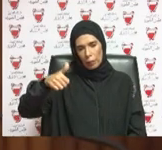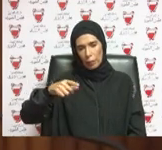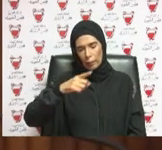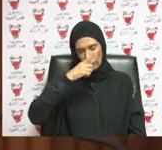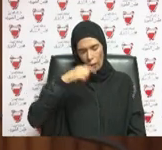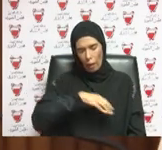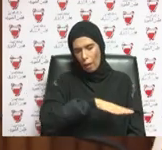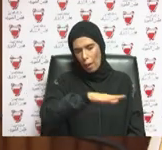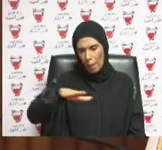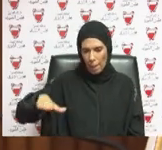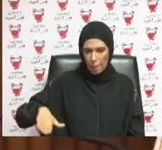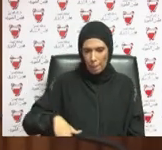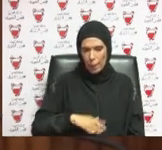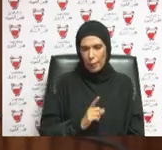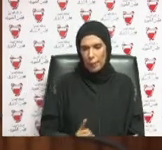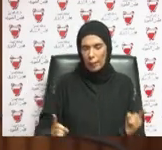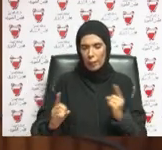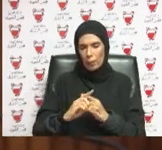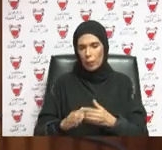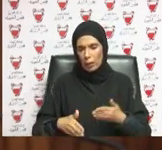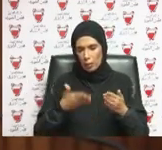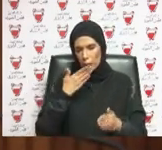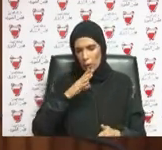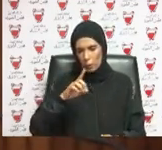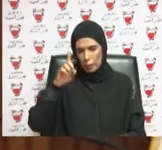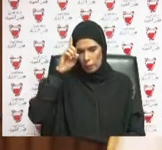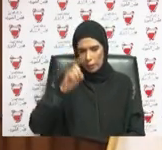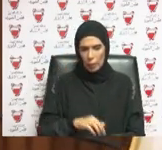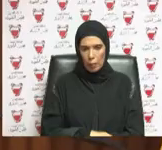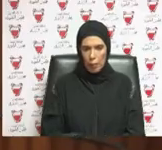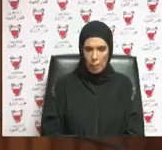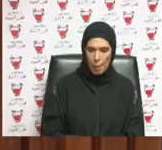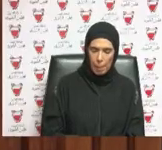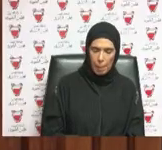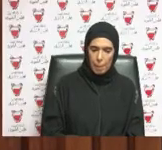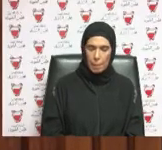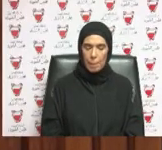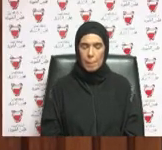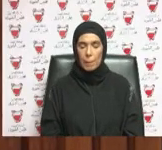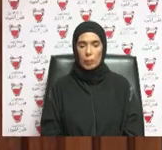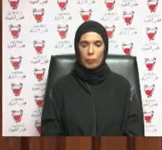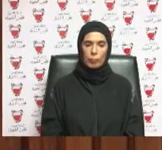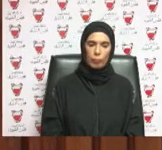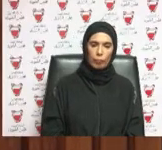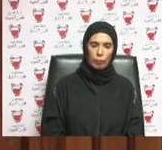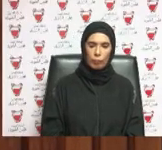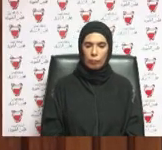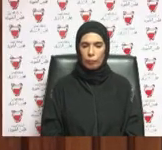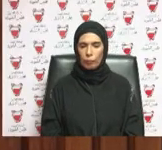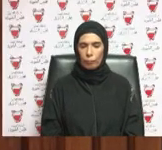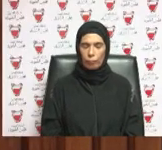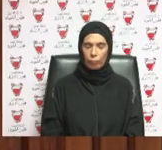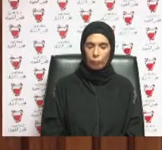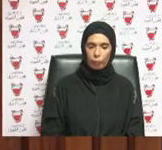جميعا، وأن يخلفنا خيرا، والحمد لله رب العالمين. شكرا جزيلا. دكتورة